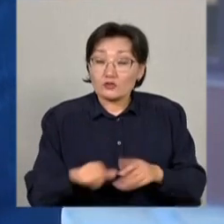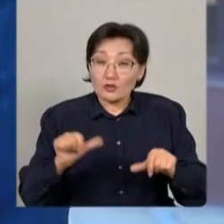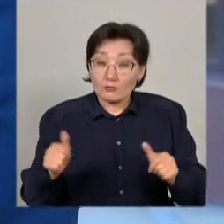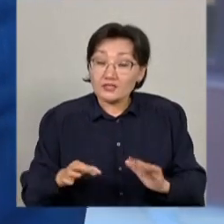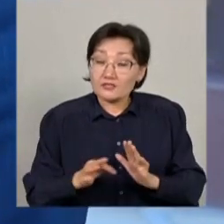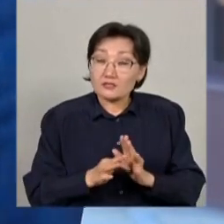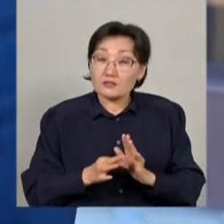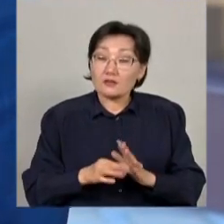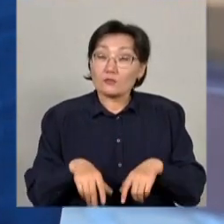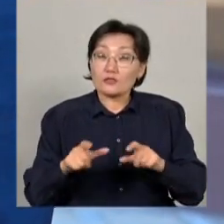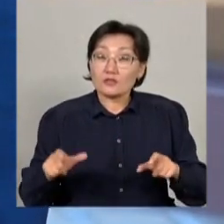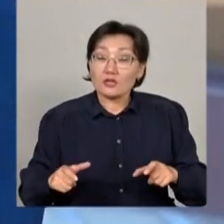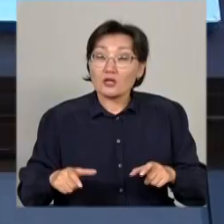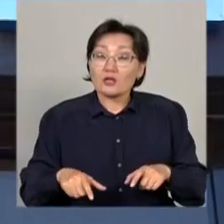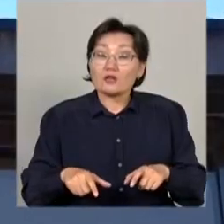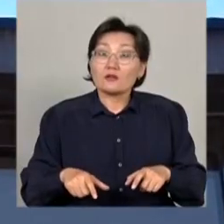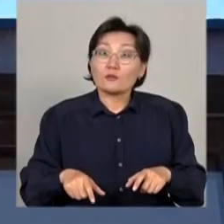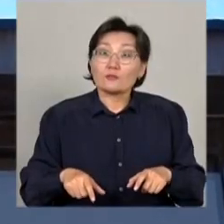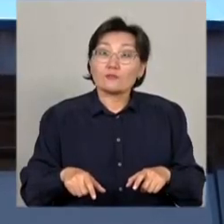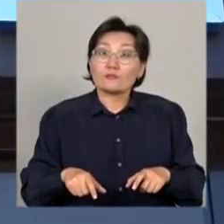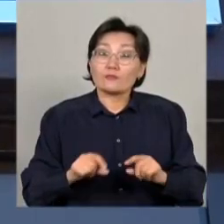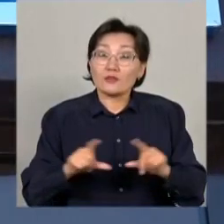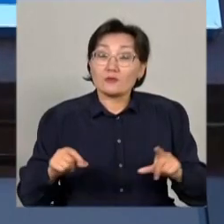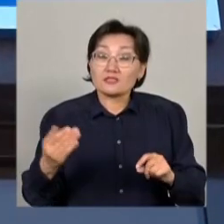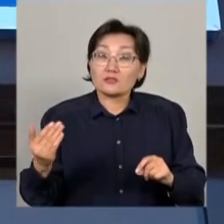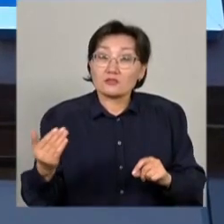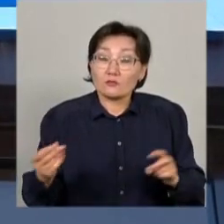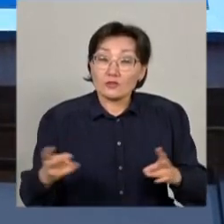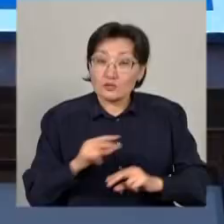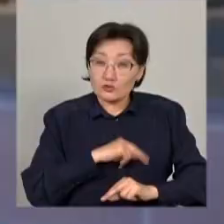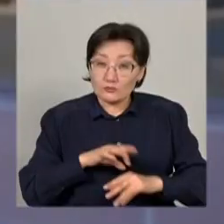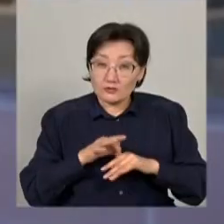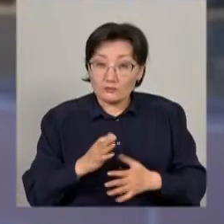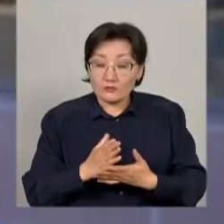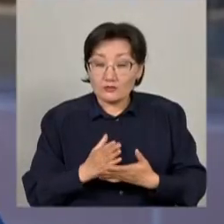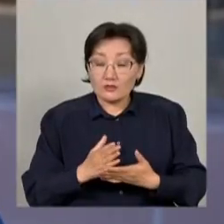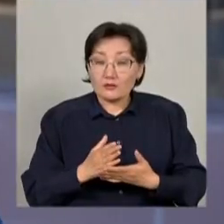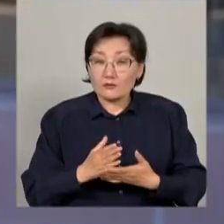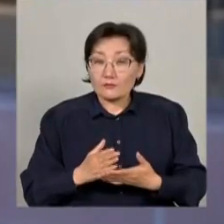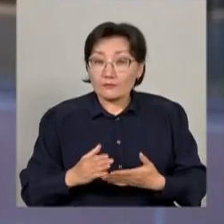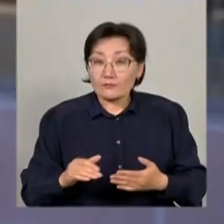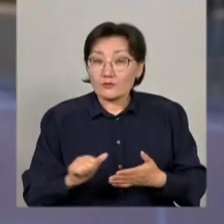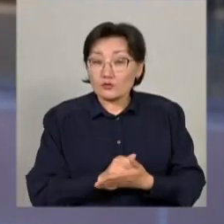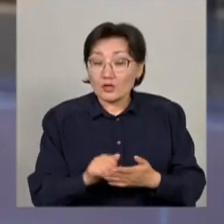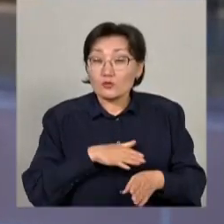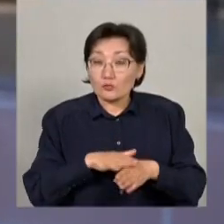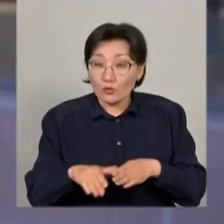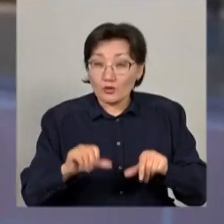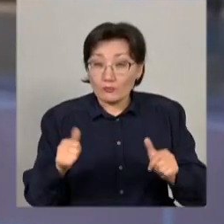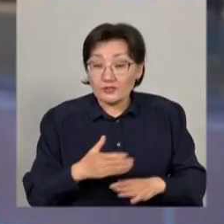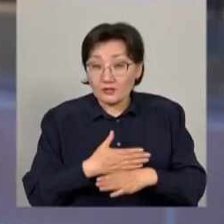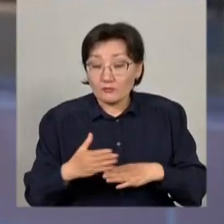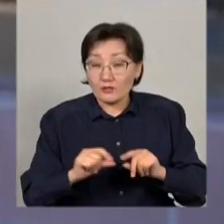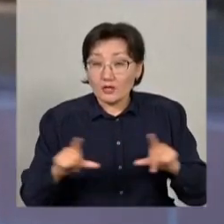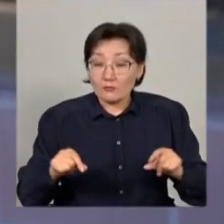ол азаматтардың тұрғындарымен басқарма тарапынан тиіс жұмыстар атқарылды. Құжаттар толық жинақталғаннан кейін басқарма мен